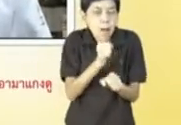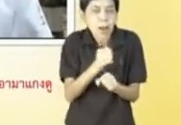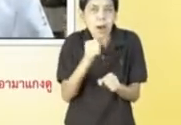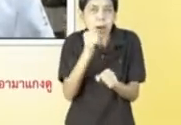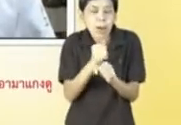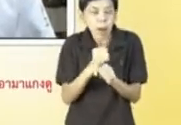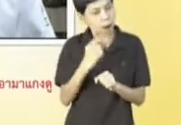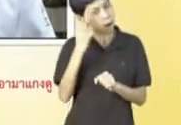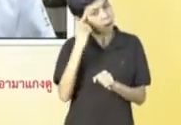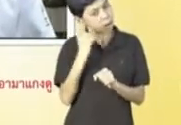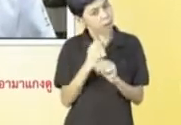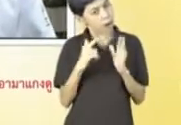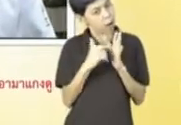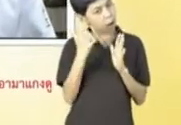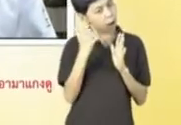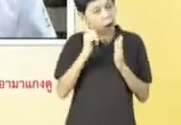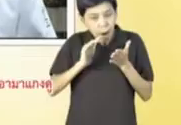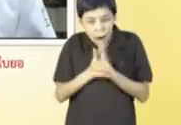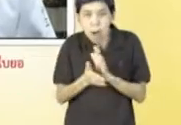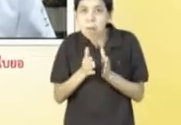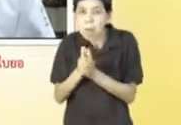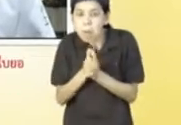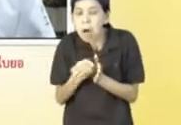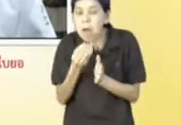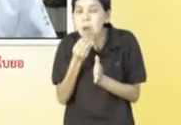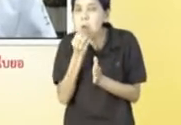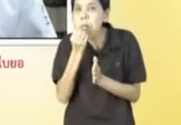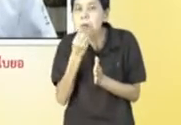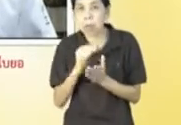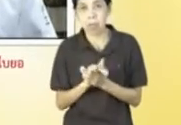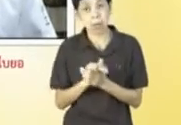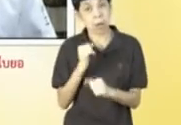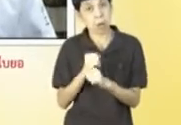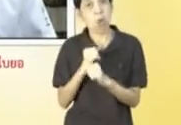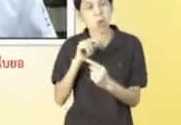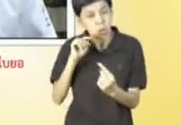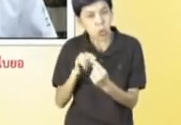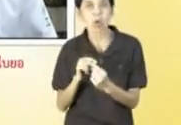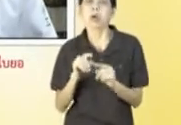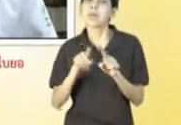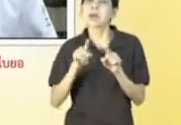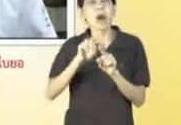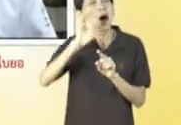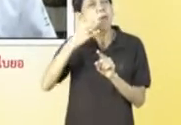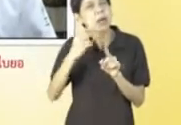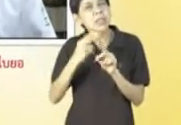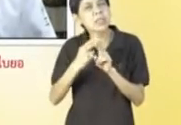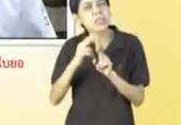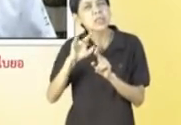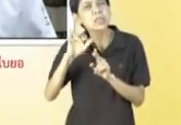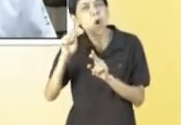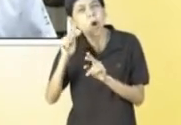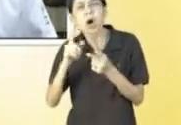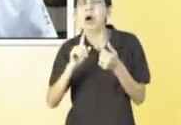องเห็นว่าเอามาทำยาได้ก็ลองเอามาแกงดู ะ นะจะเข้าประเภทเดียวกับแกงใบยอนะเคยเห็นไหมแกงใบ